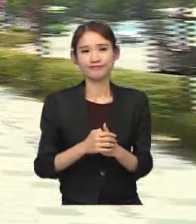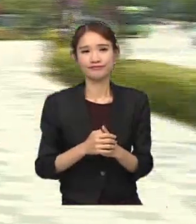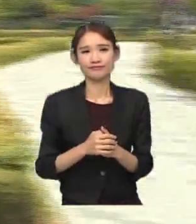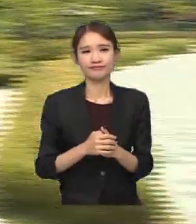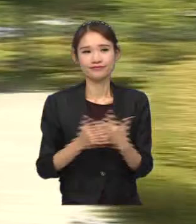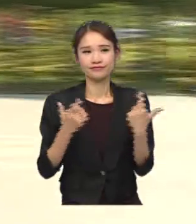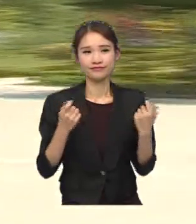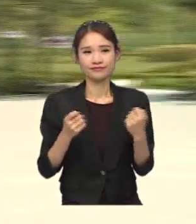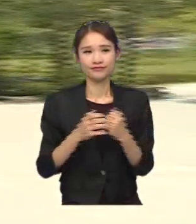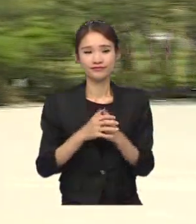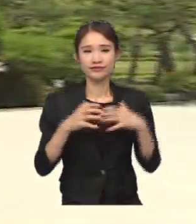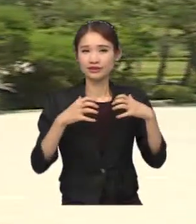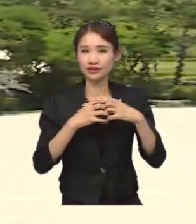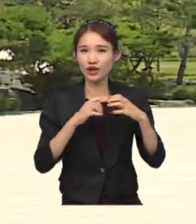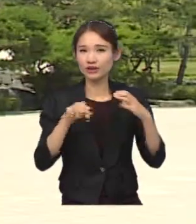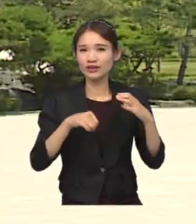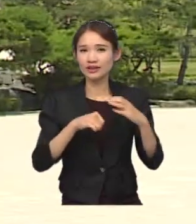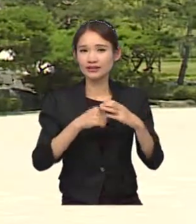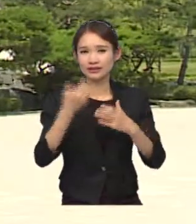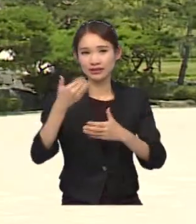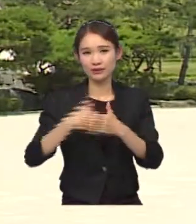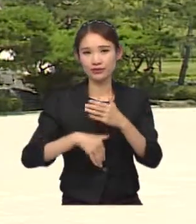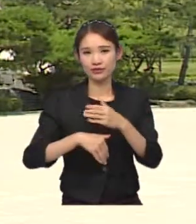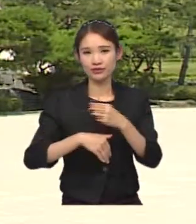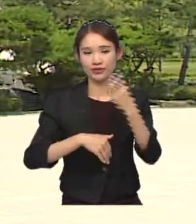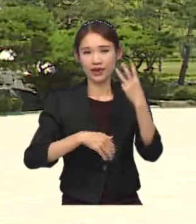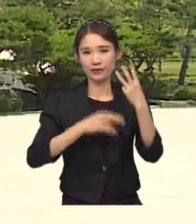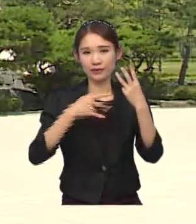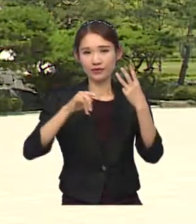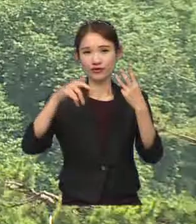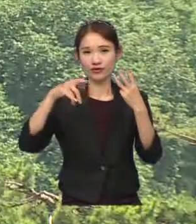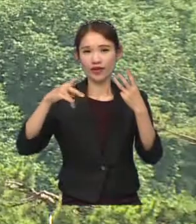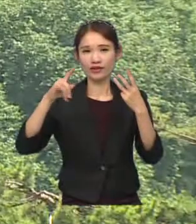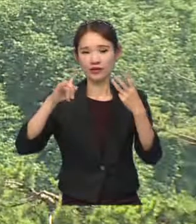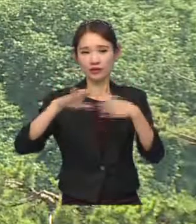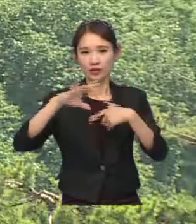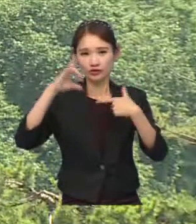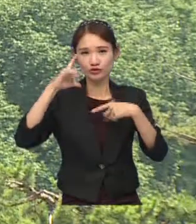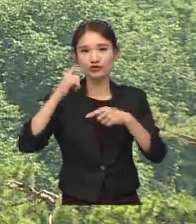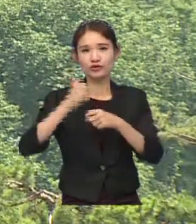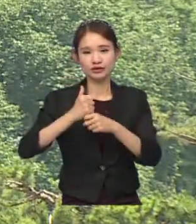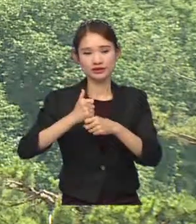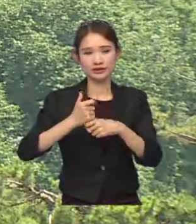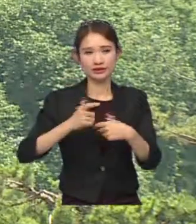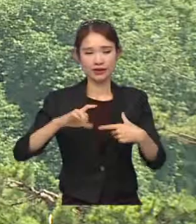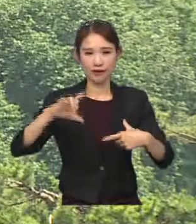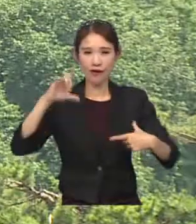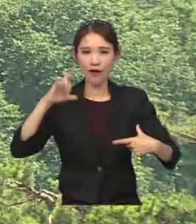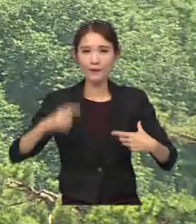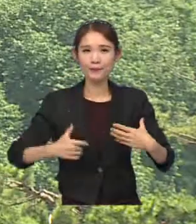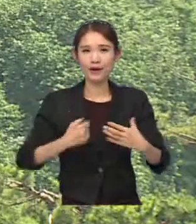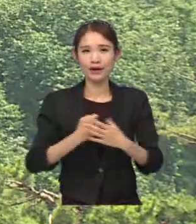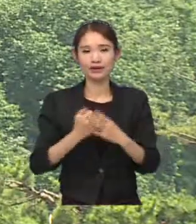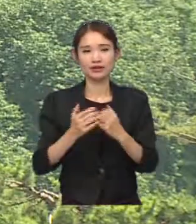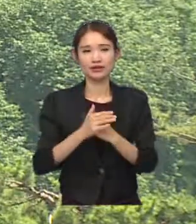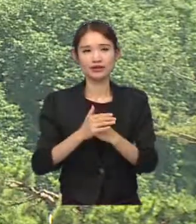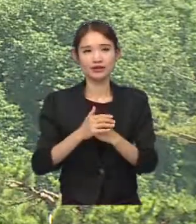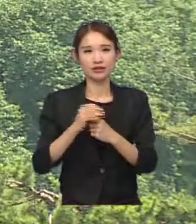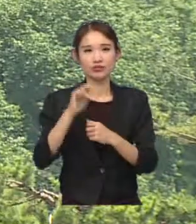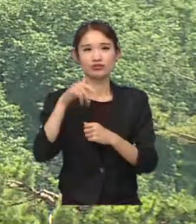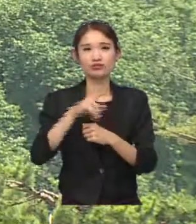이렇게 전쟁사에 남을 3대 대첩의 주인공의 다 보니까 강감찬 장군을 무인으로 알고